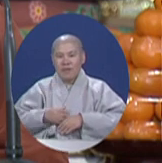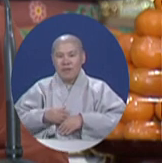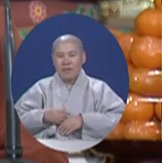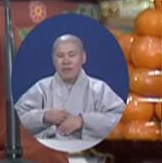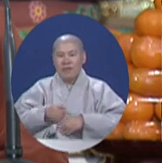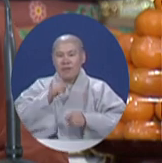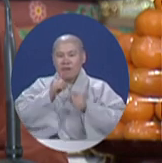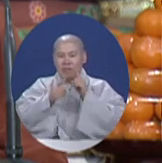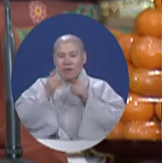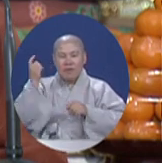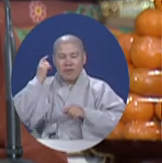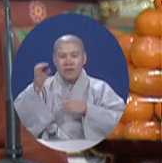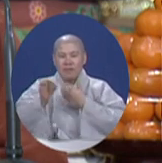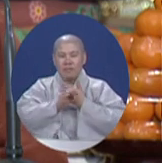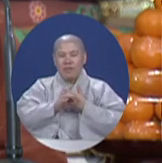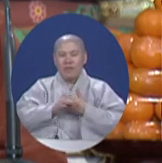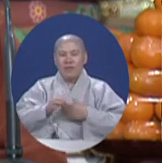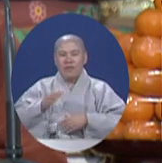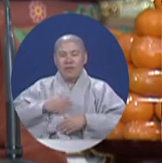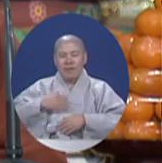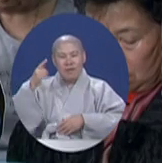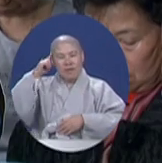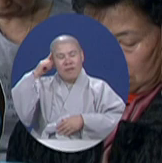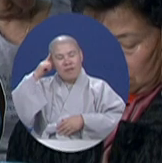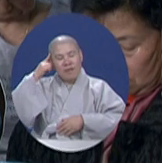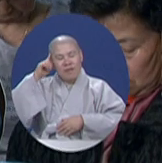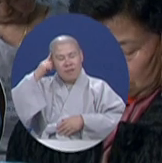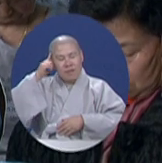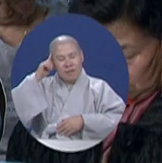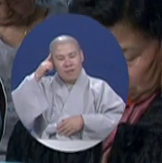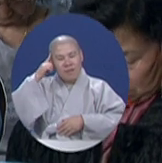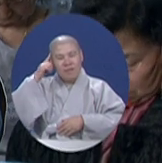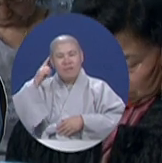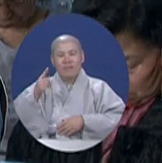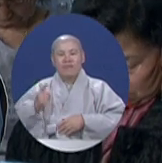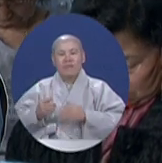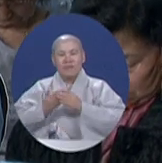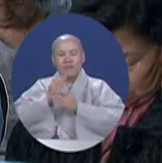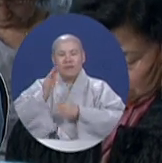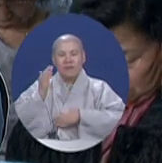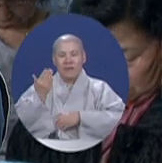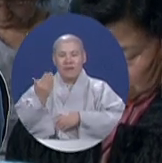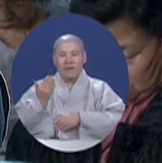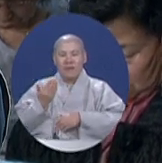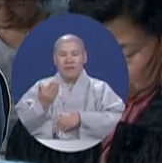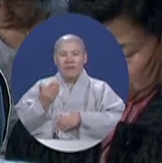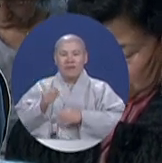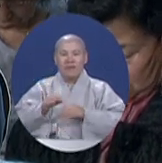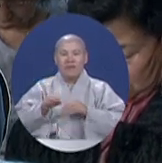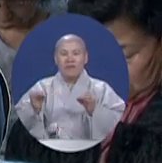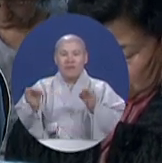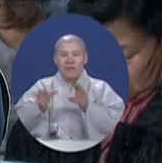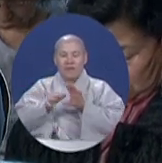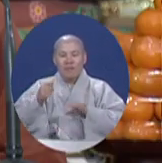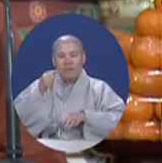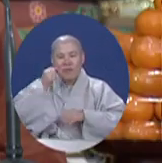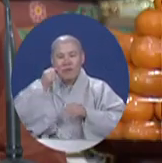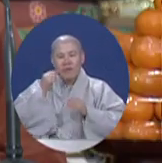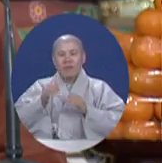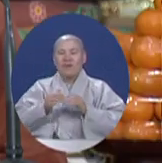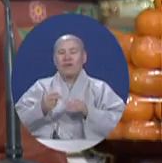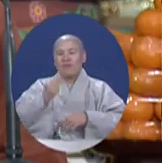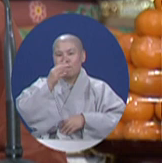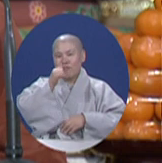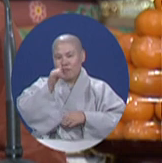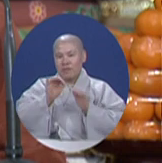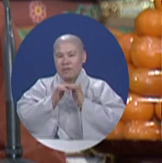뭐 말만 들었다 하면 자기 견해를 일으켜요. 그 견에서 못 벗어나는 게 우리 중생이거든요.